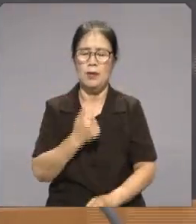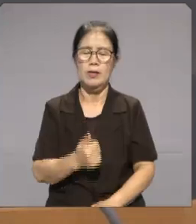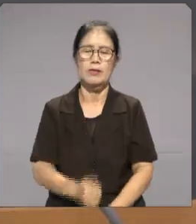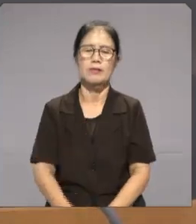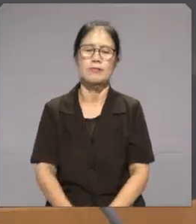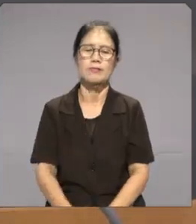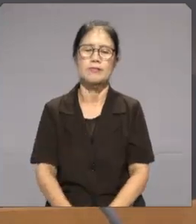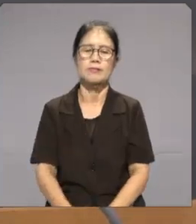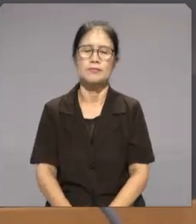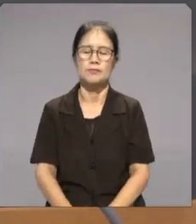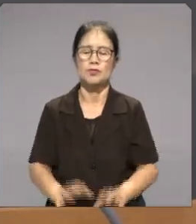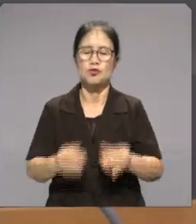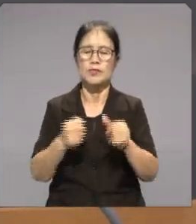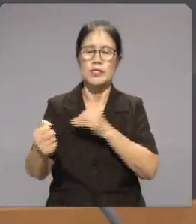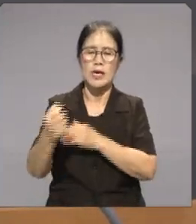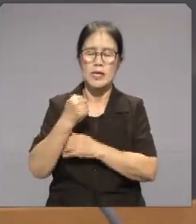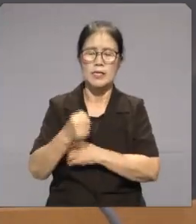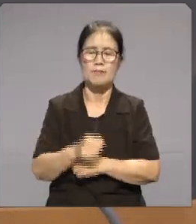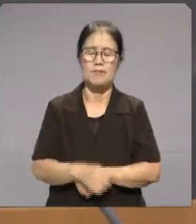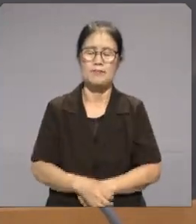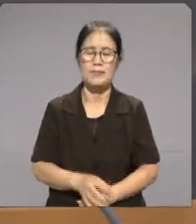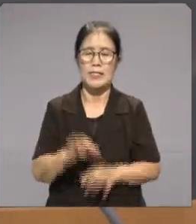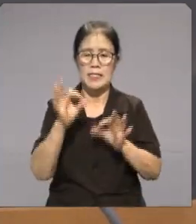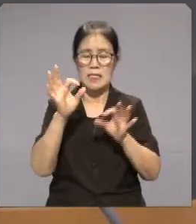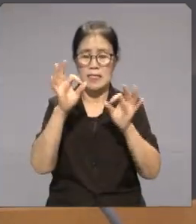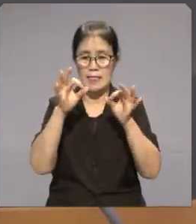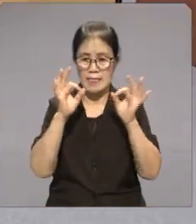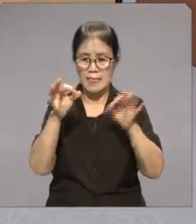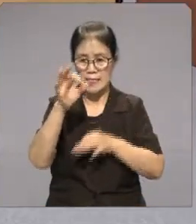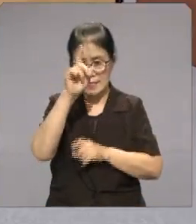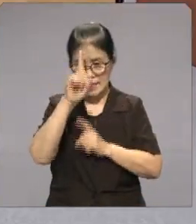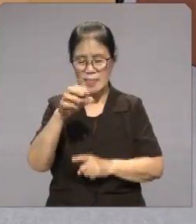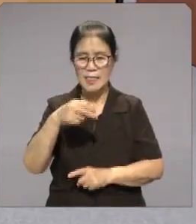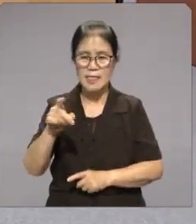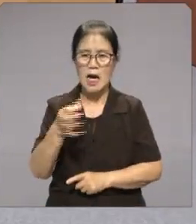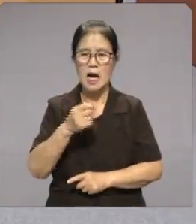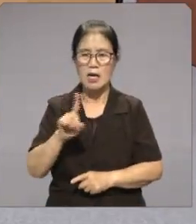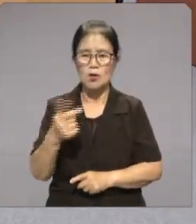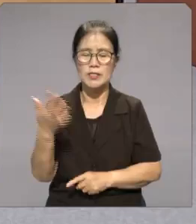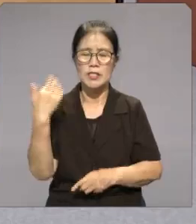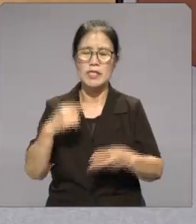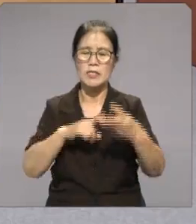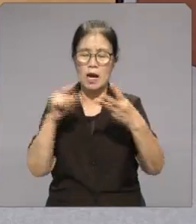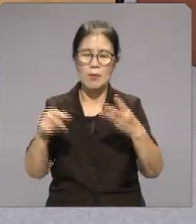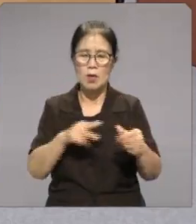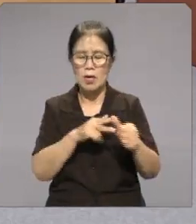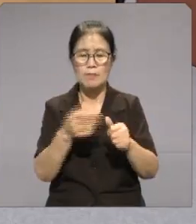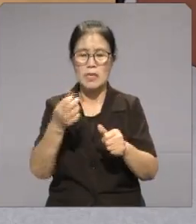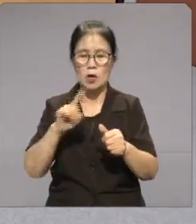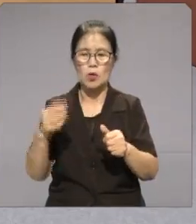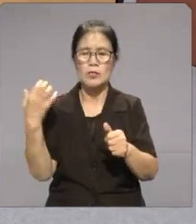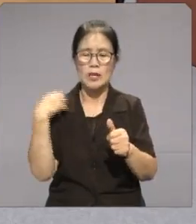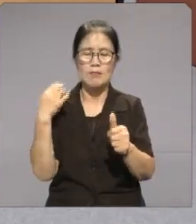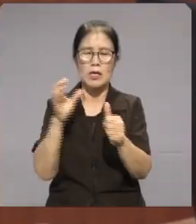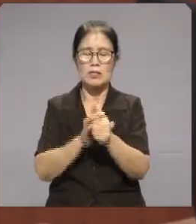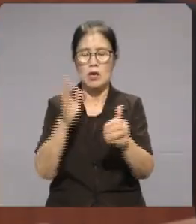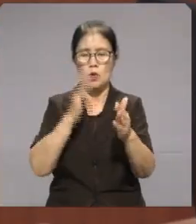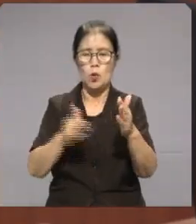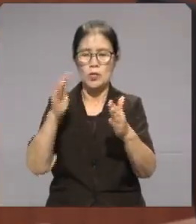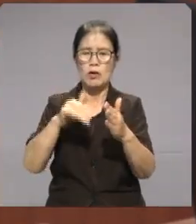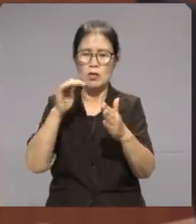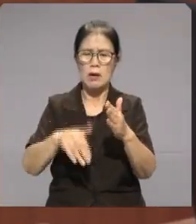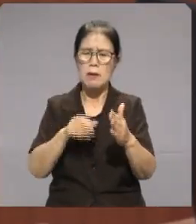오갔습니다 국민의 이상 의원은 경기도가 지난 3월 장자에게 공영개발을